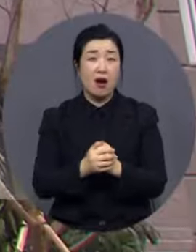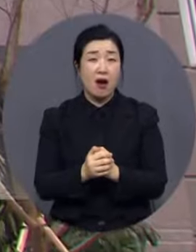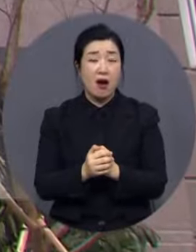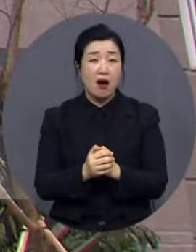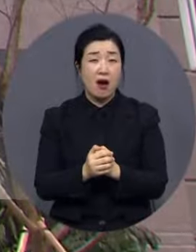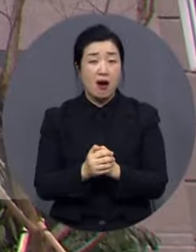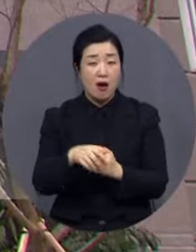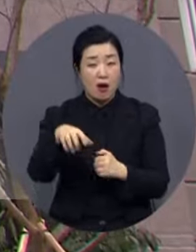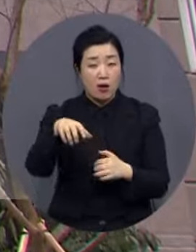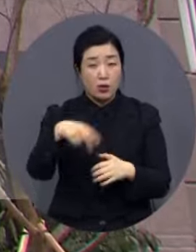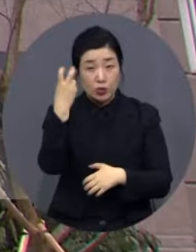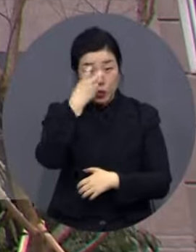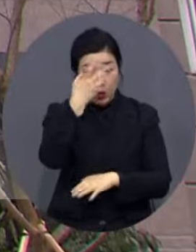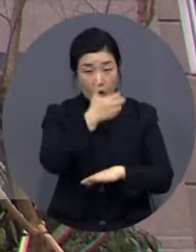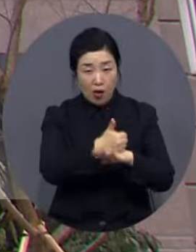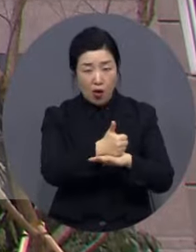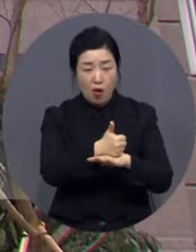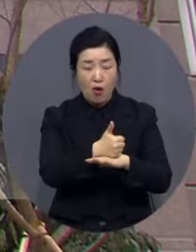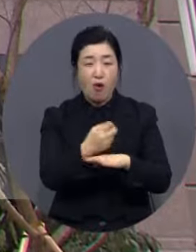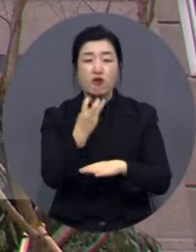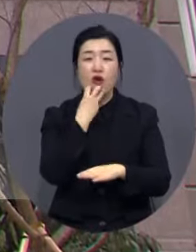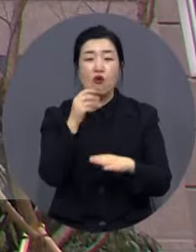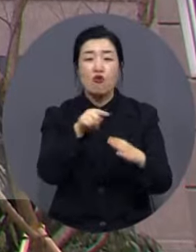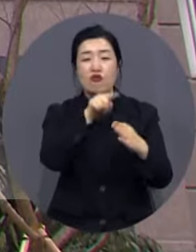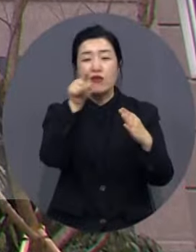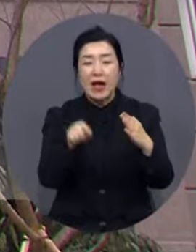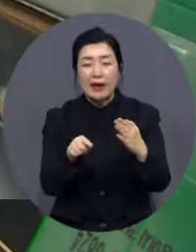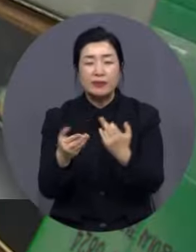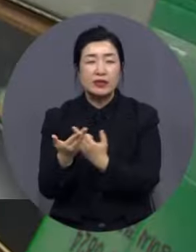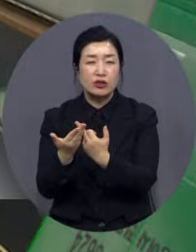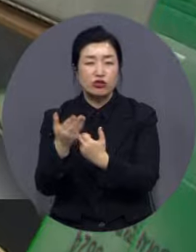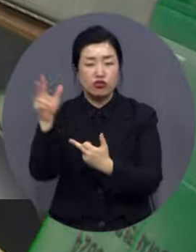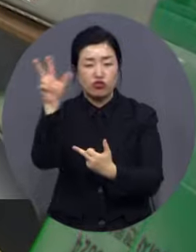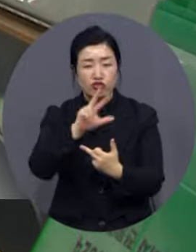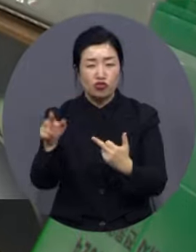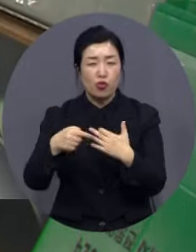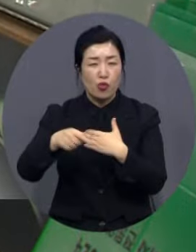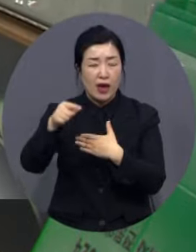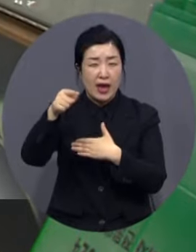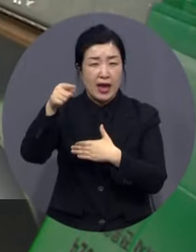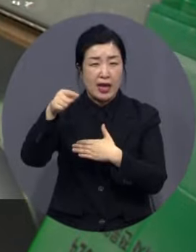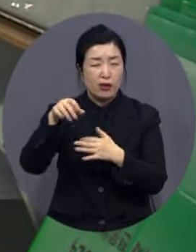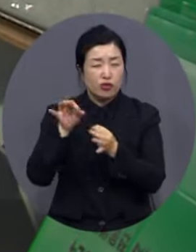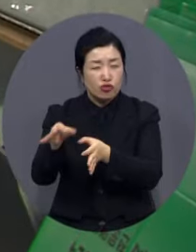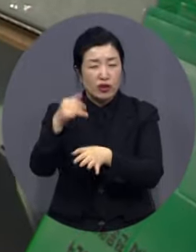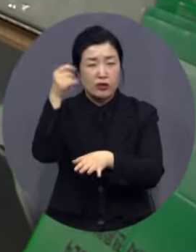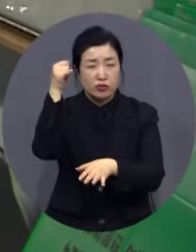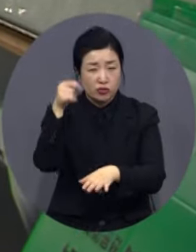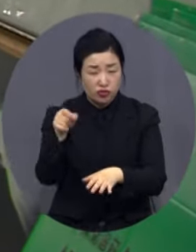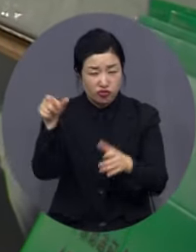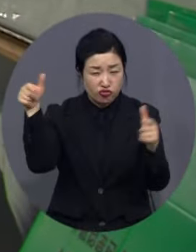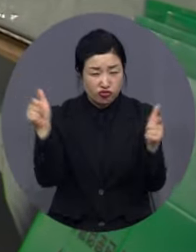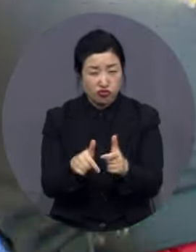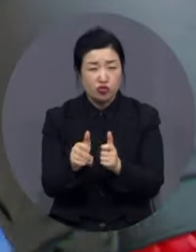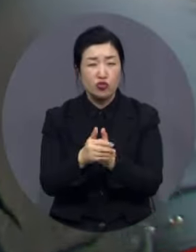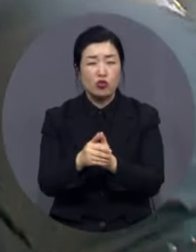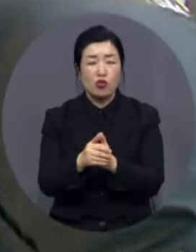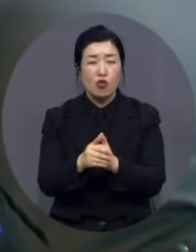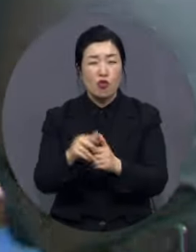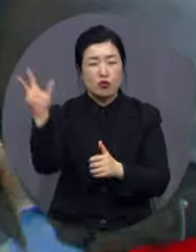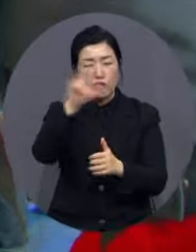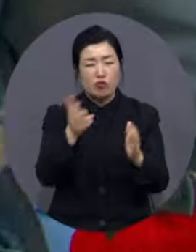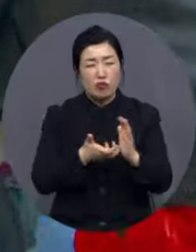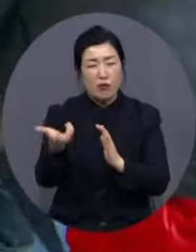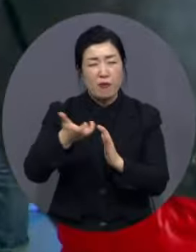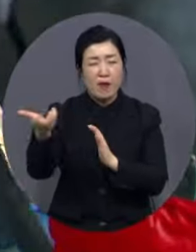연구원은 서울 다음으로 높은 아파트 분양가와 국내외 투자 수요 감소 인구 순유출 등이 반영된